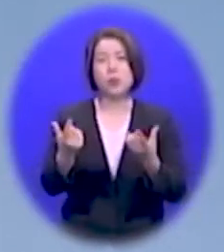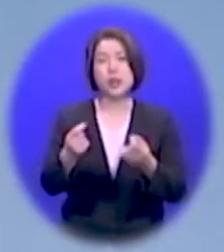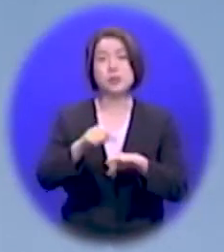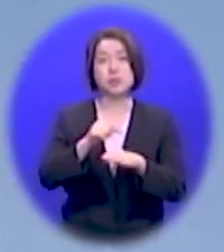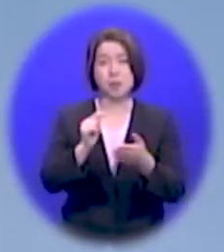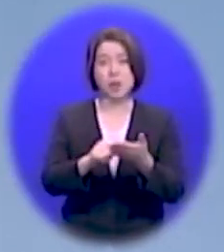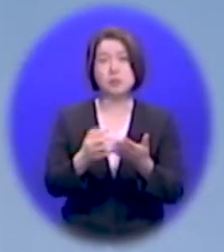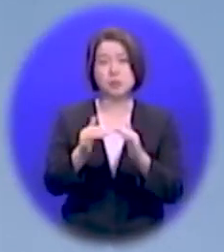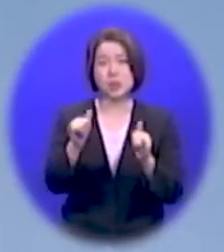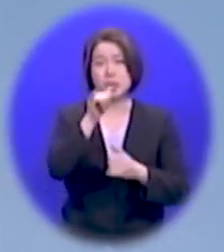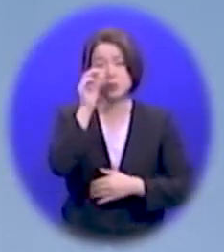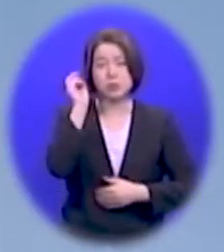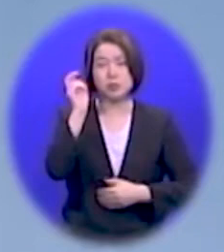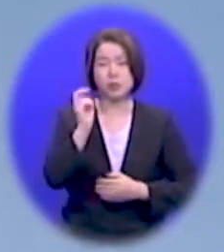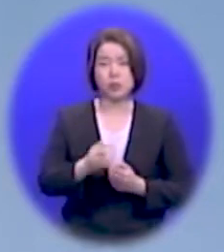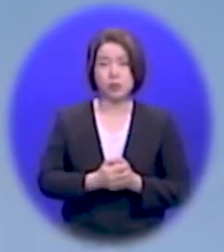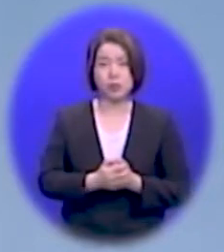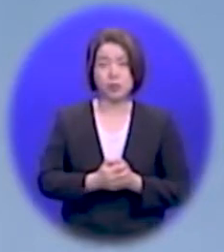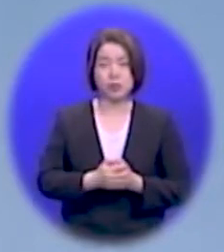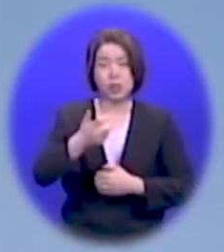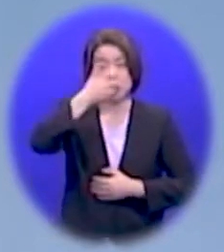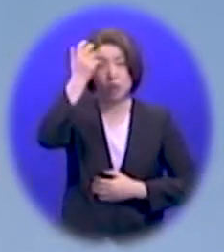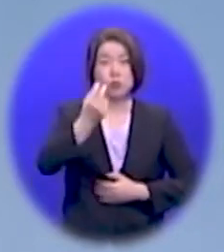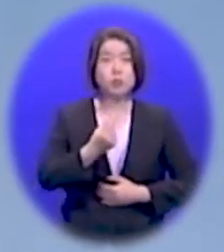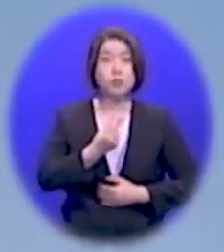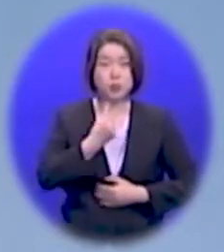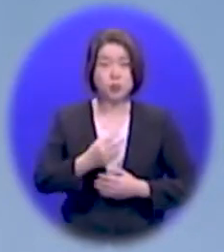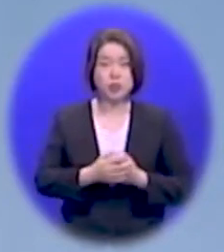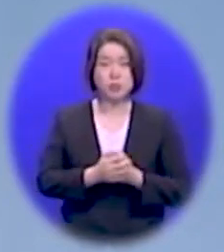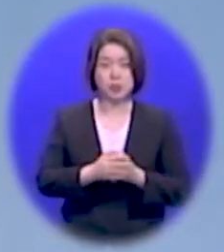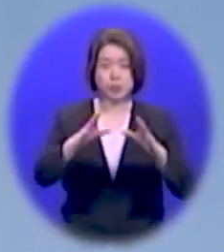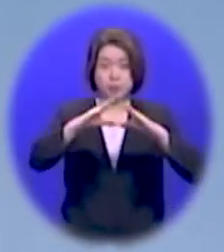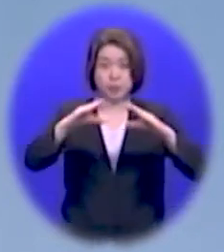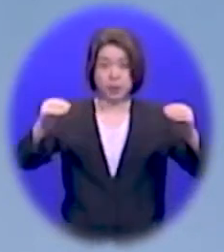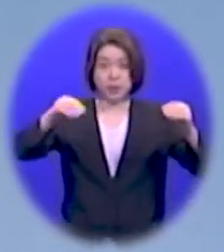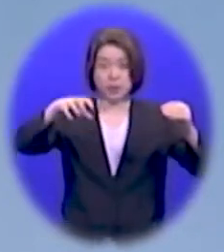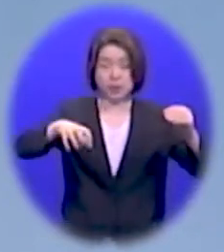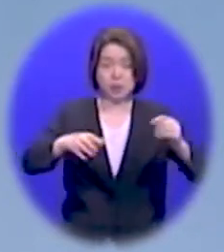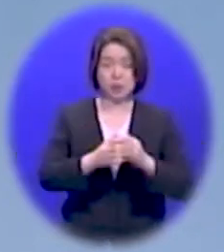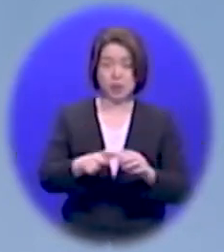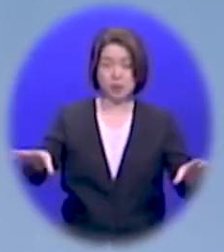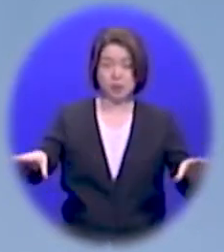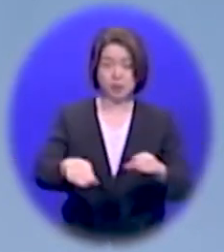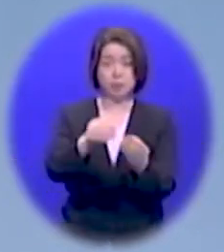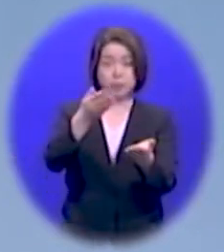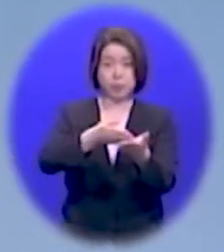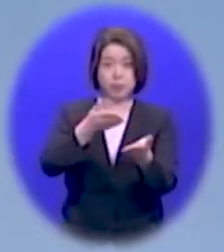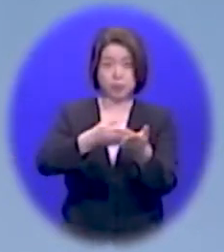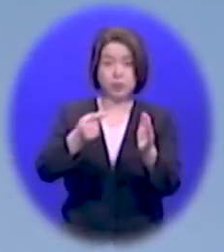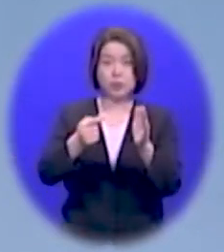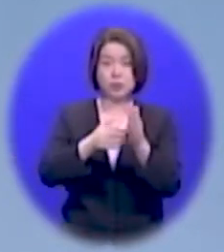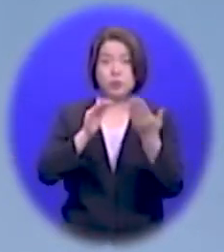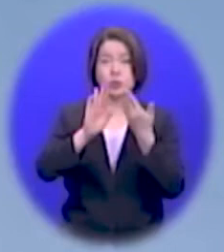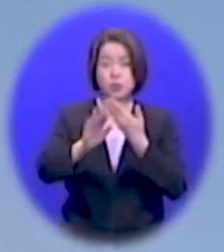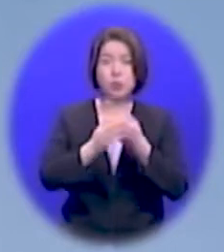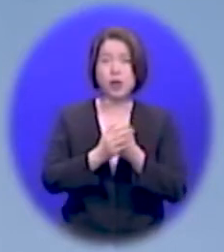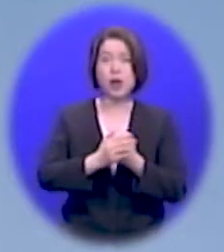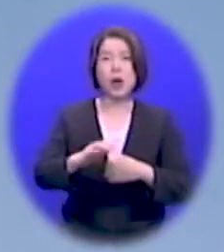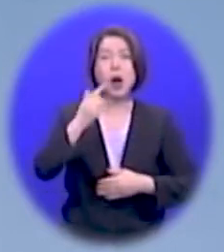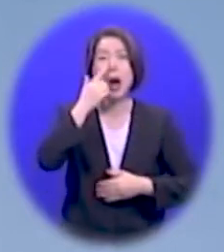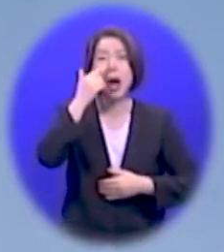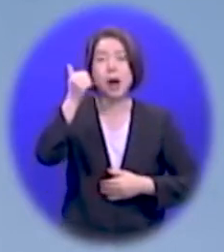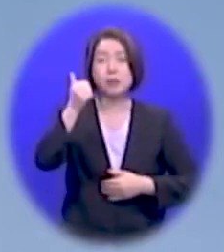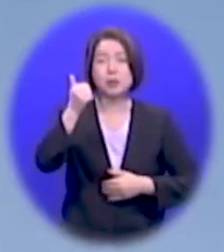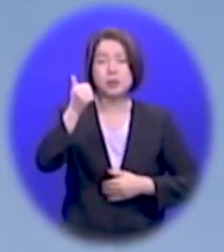거에요 요셉이 이집트의 총리가 되고 난 다음에 아버지 야곱이